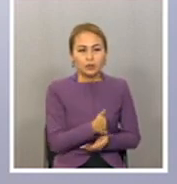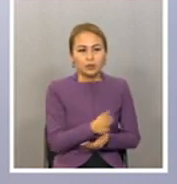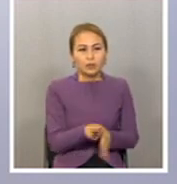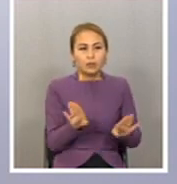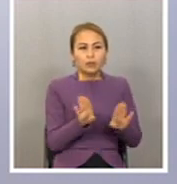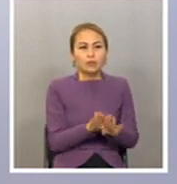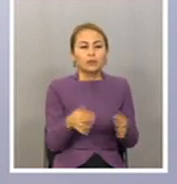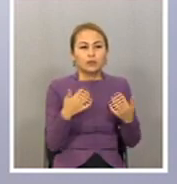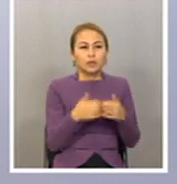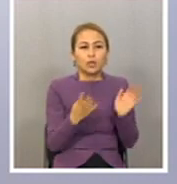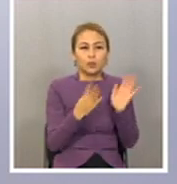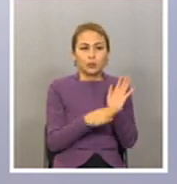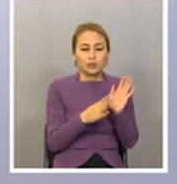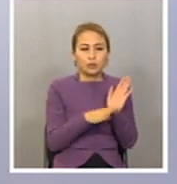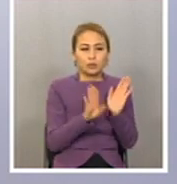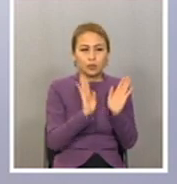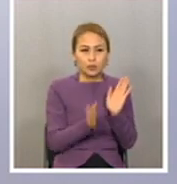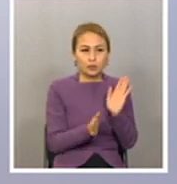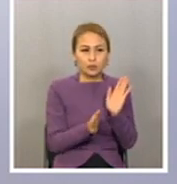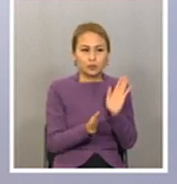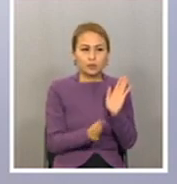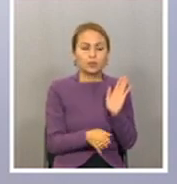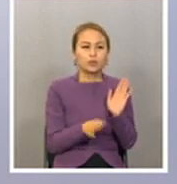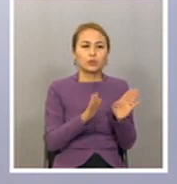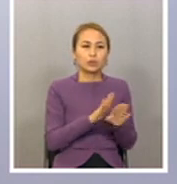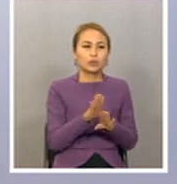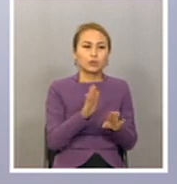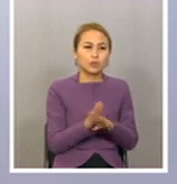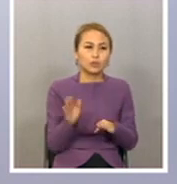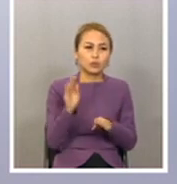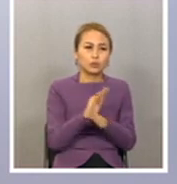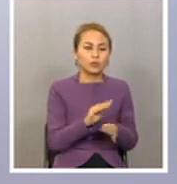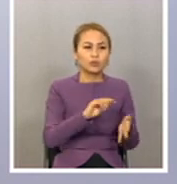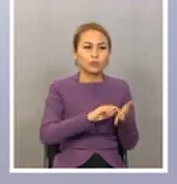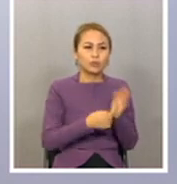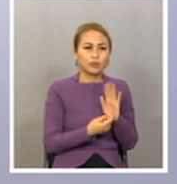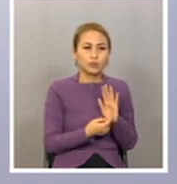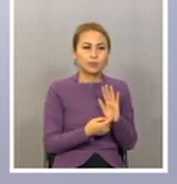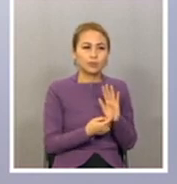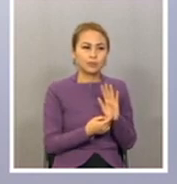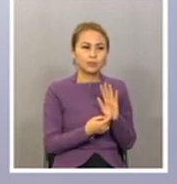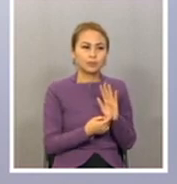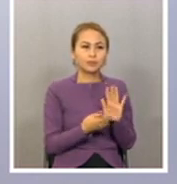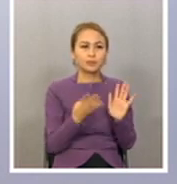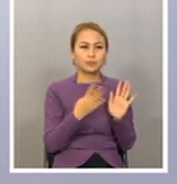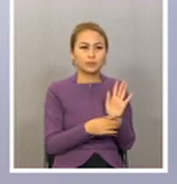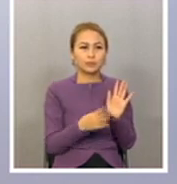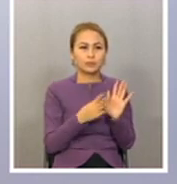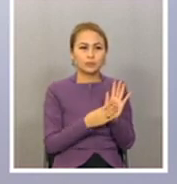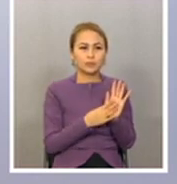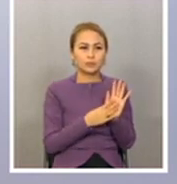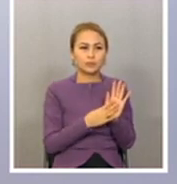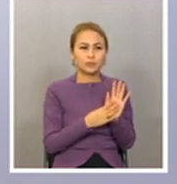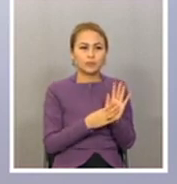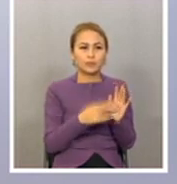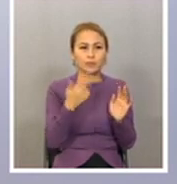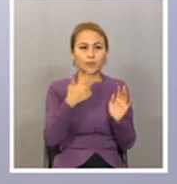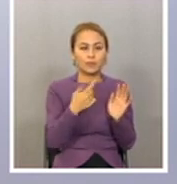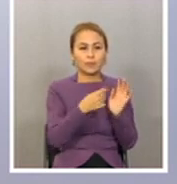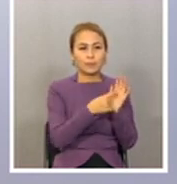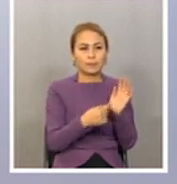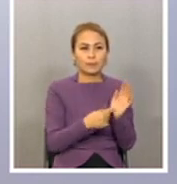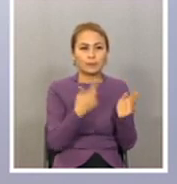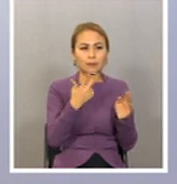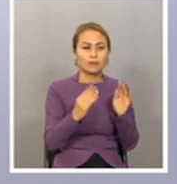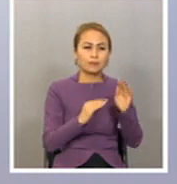бөліміз 90 болады. Енді толтауыш көбейткіштен берейік. 90-ды 30-ға бөлсем 3-тен